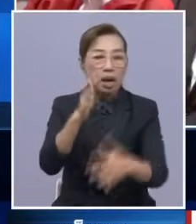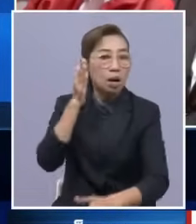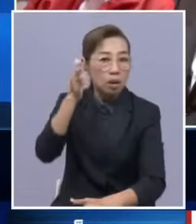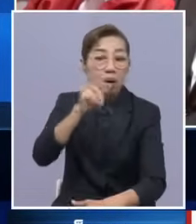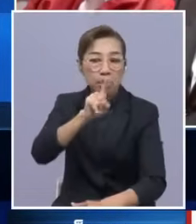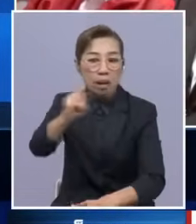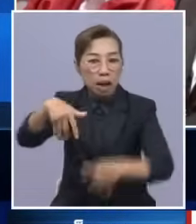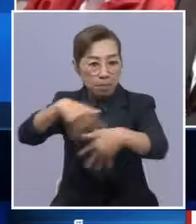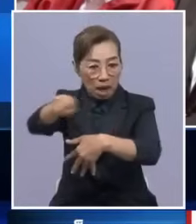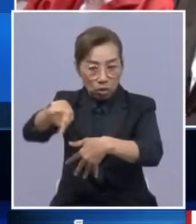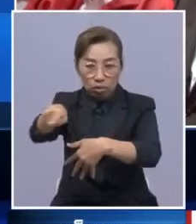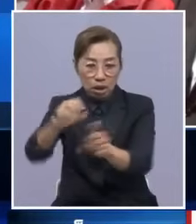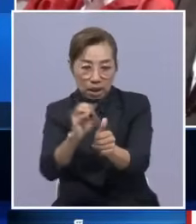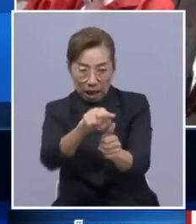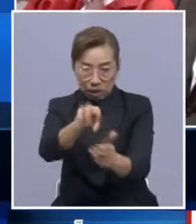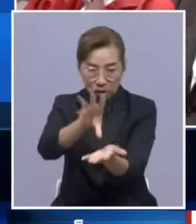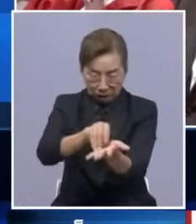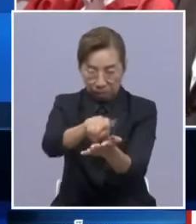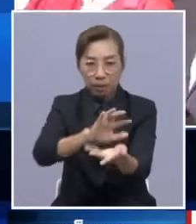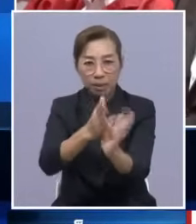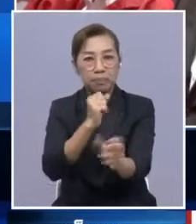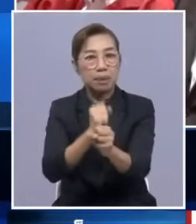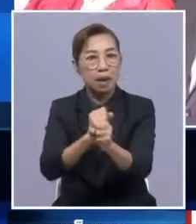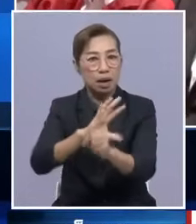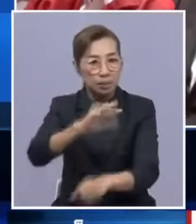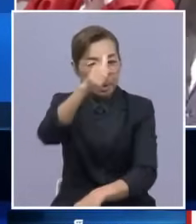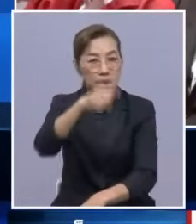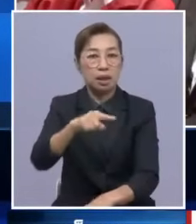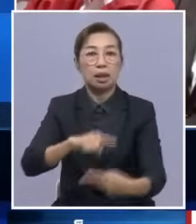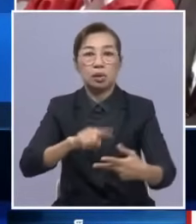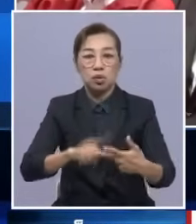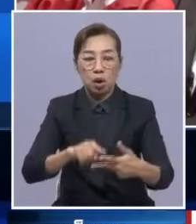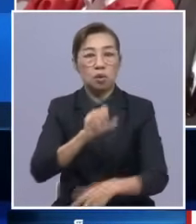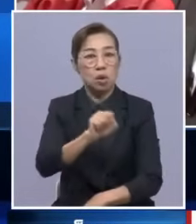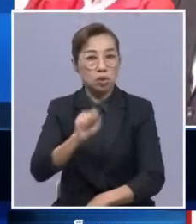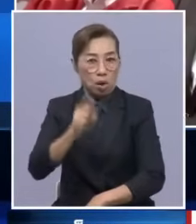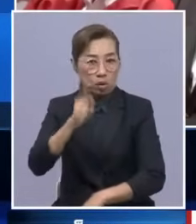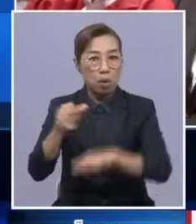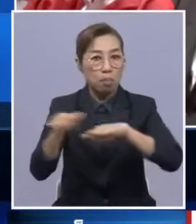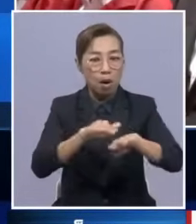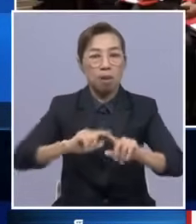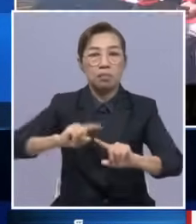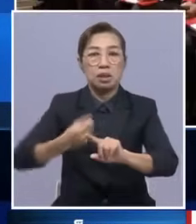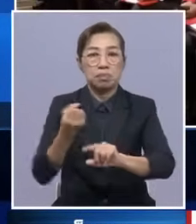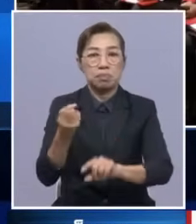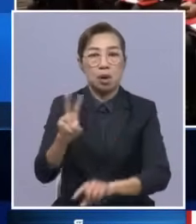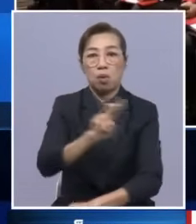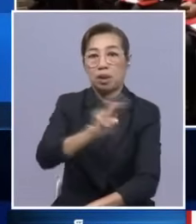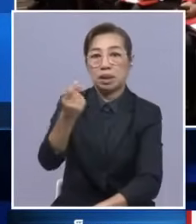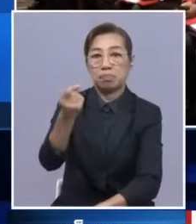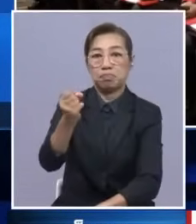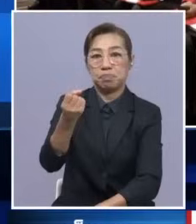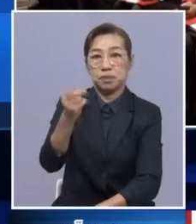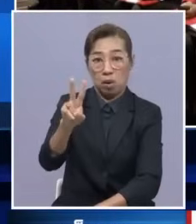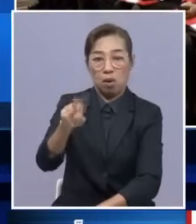านที่สำคัญฮะสสเพื่อไทยก็จะต้องเตรียมความพร้อมก่อนเปิดสมัยประชุมหน้า12ธันวาคมจะมีการ